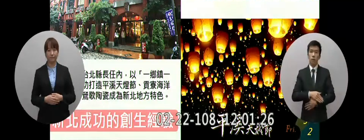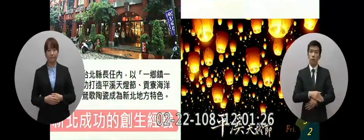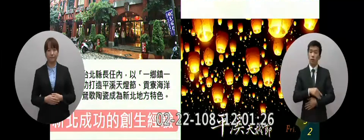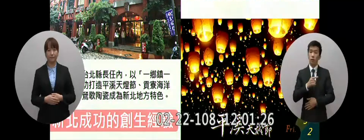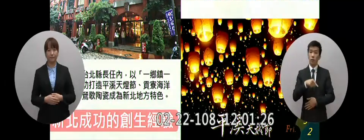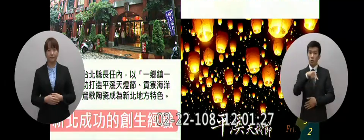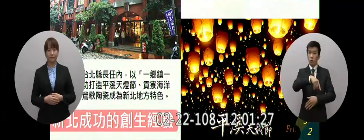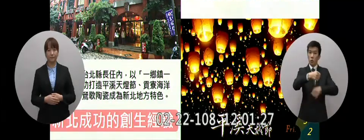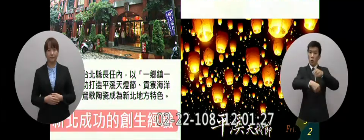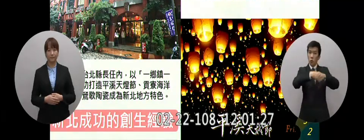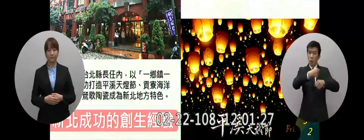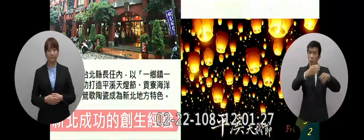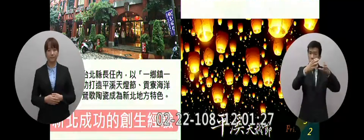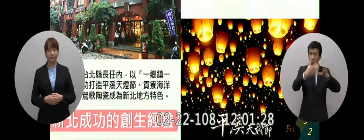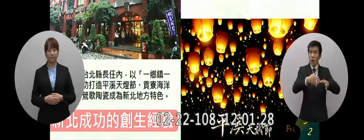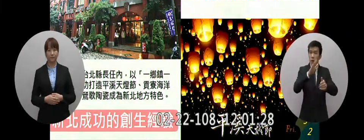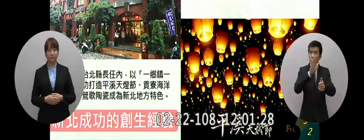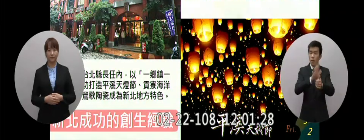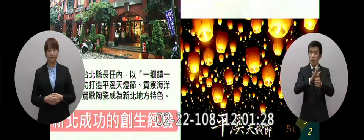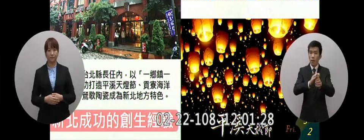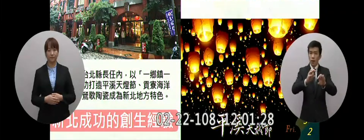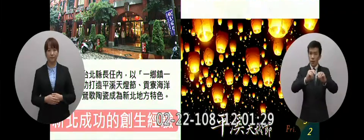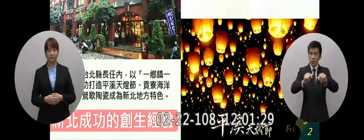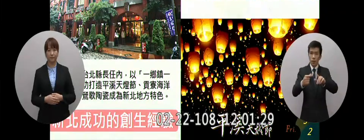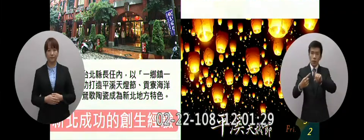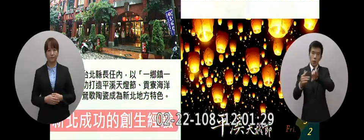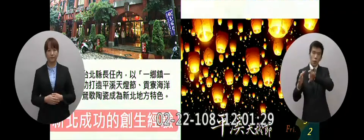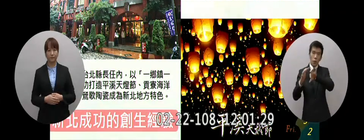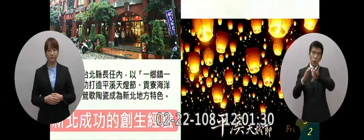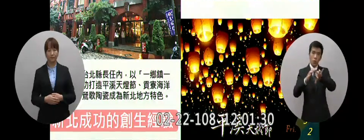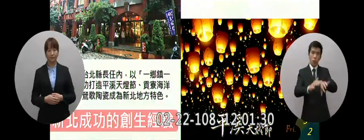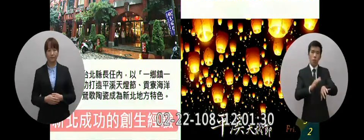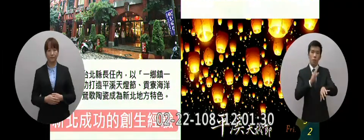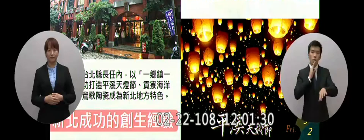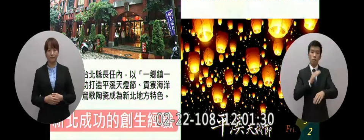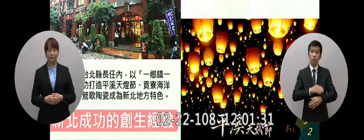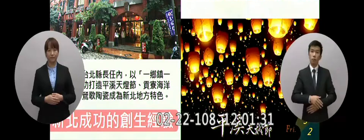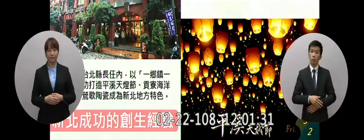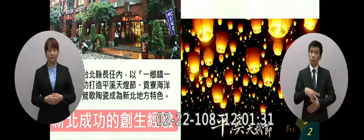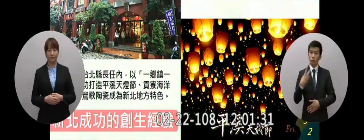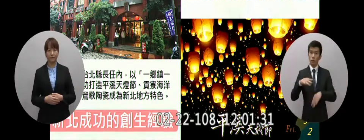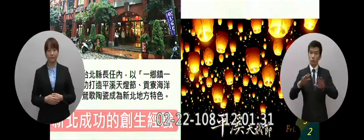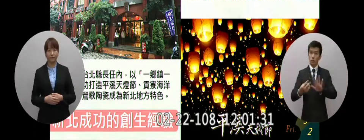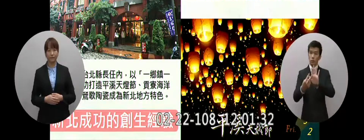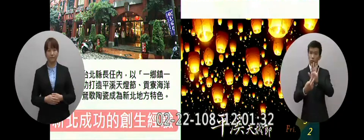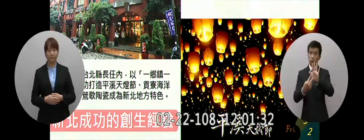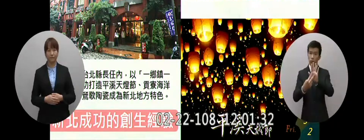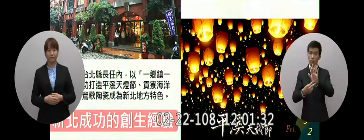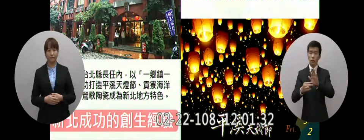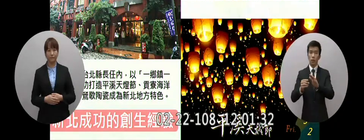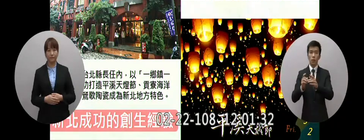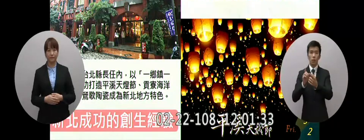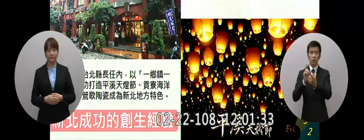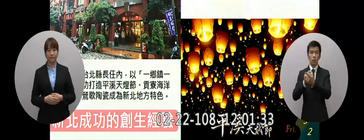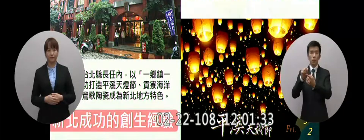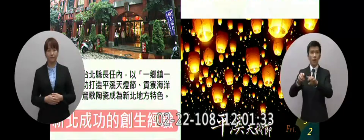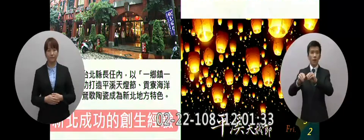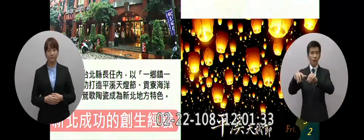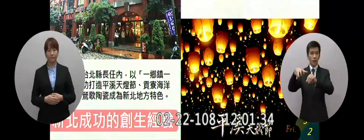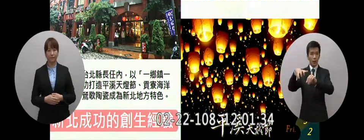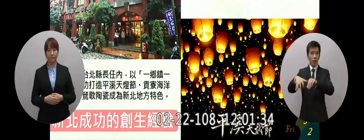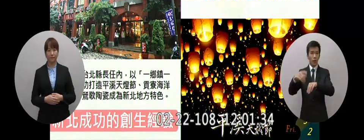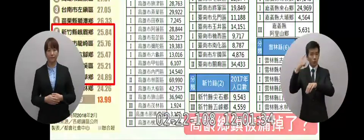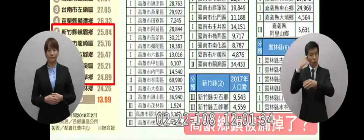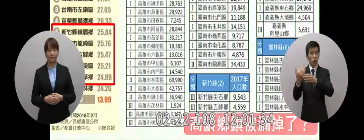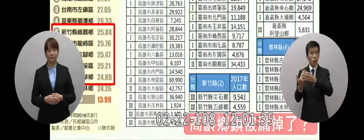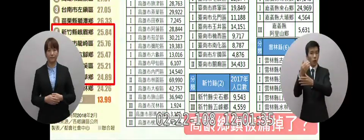动的方式去活络地方。好，那我们现在回到了我们现在要推动的地方创生，我们回